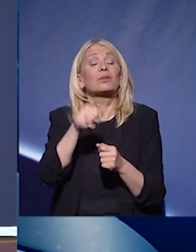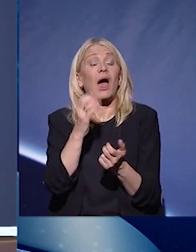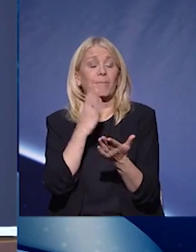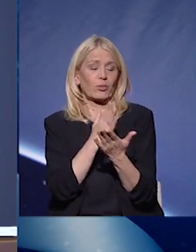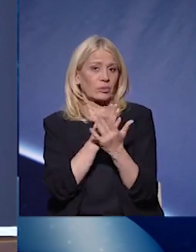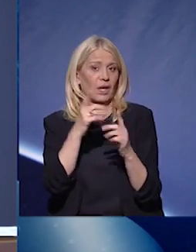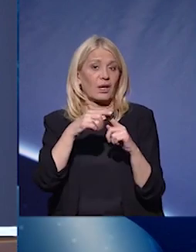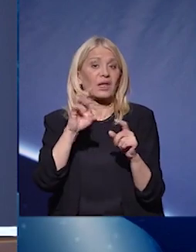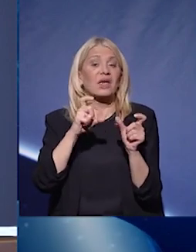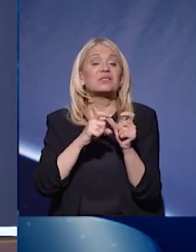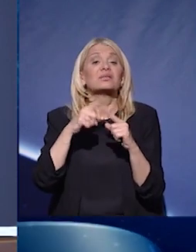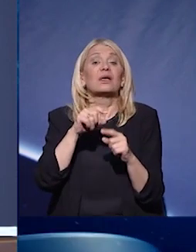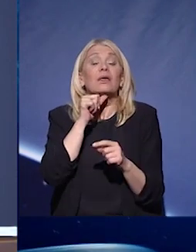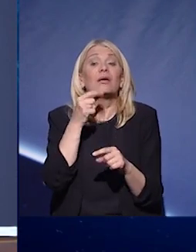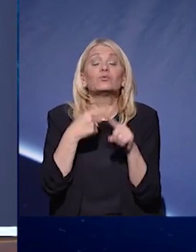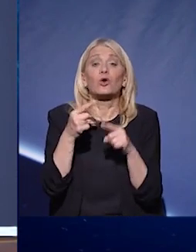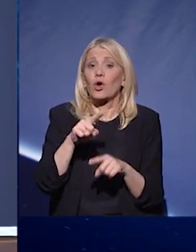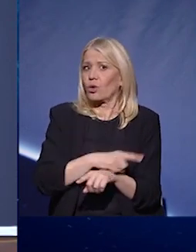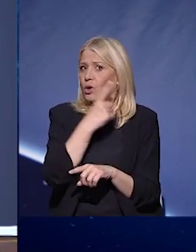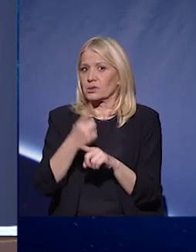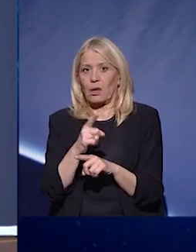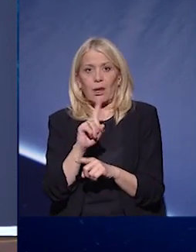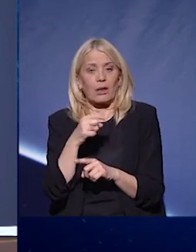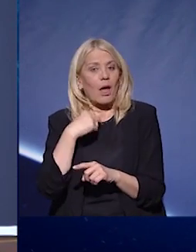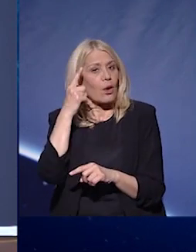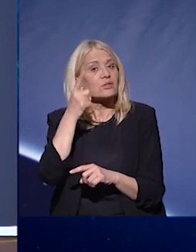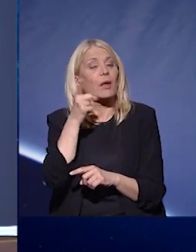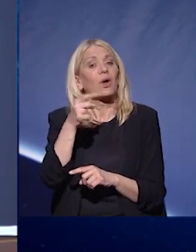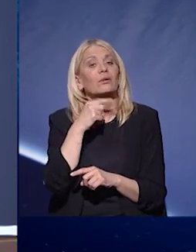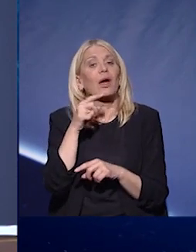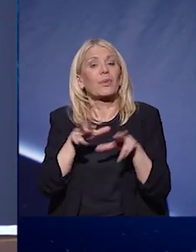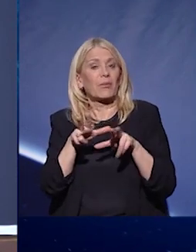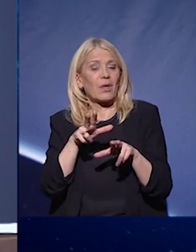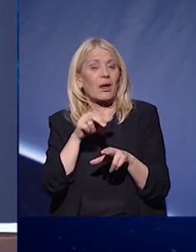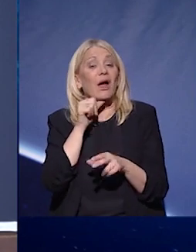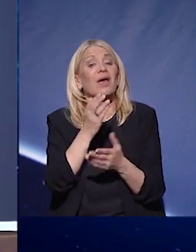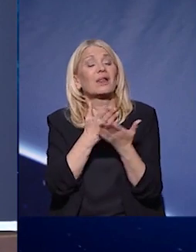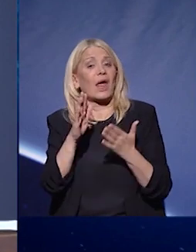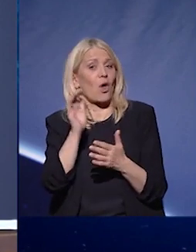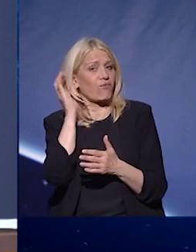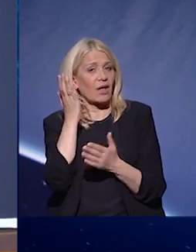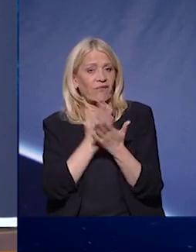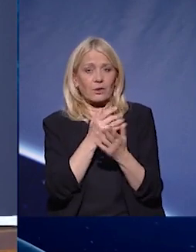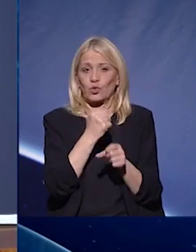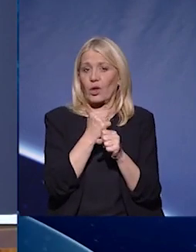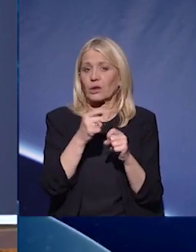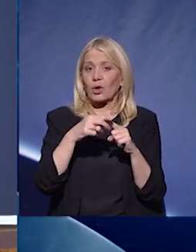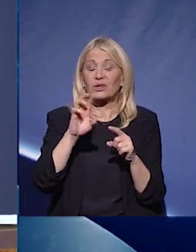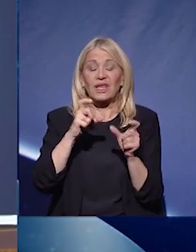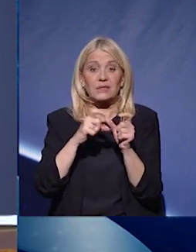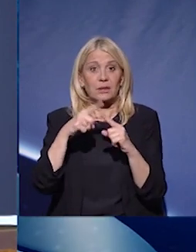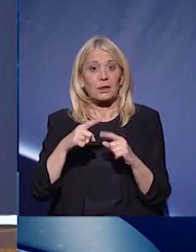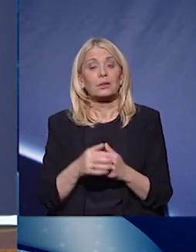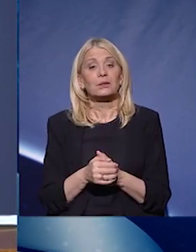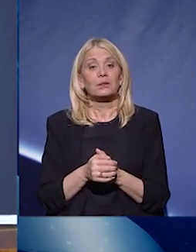budu testirani i zbog čega nisu do sada, ako znamo da se i premijerka i cela, mislim, deo vlade testira? Hvala. Hvala.